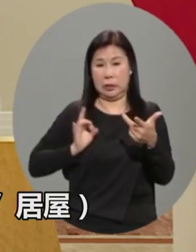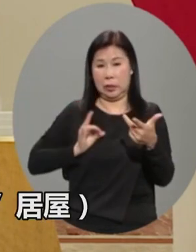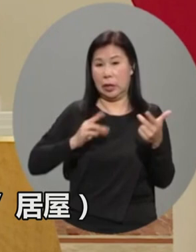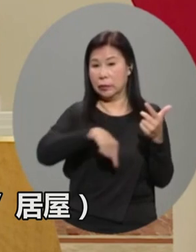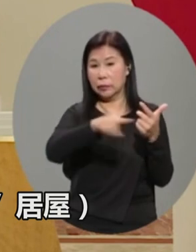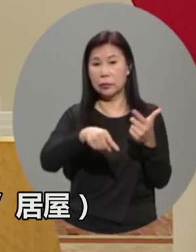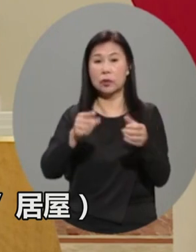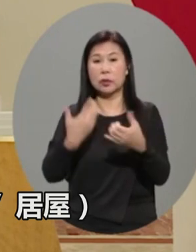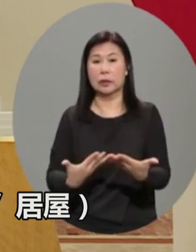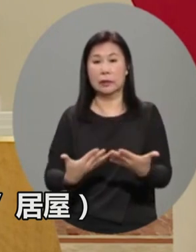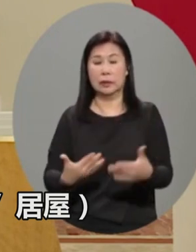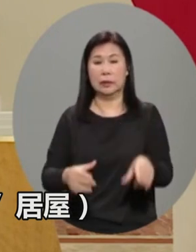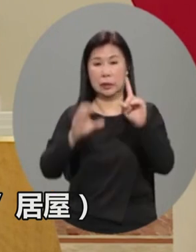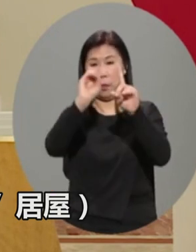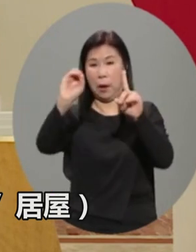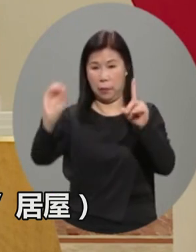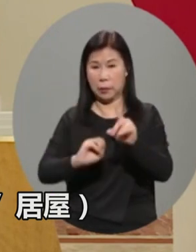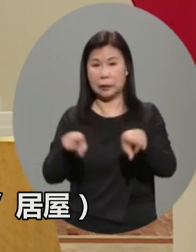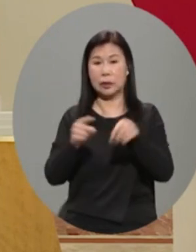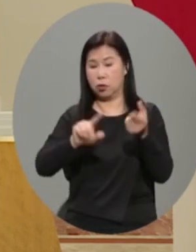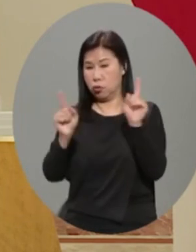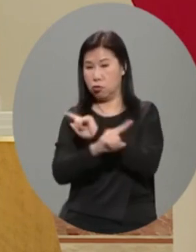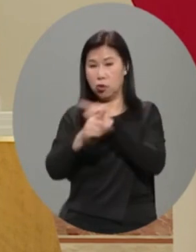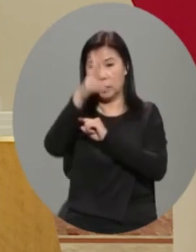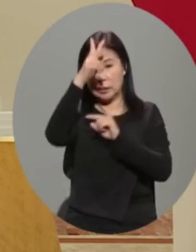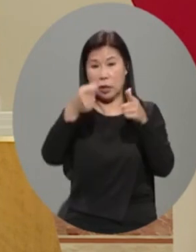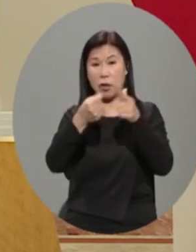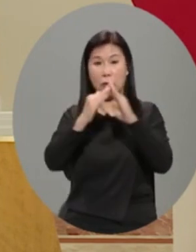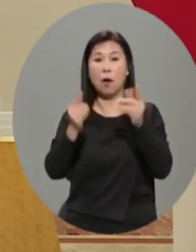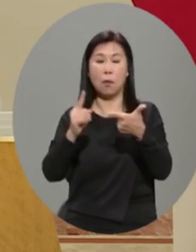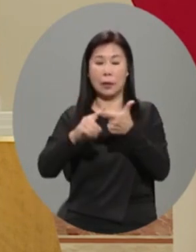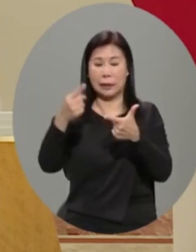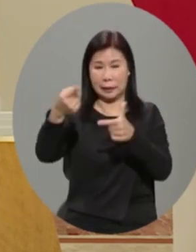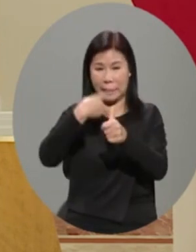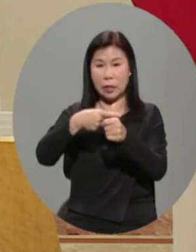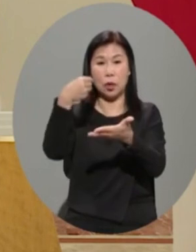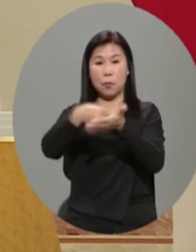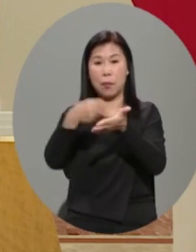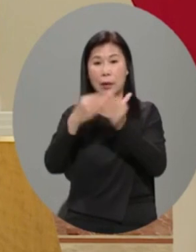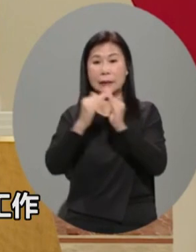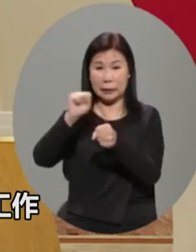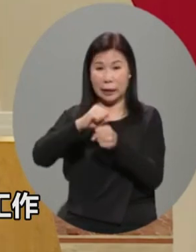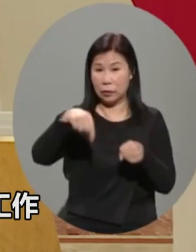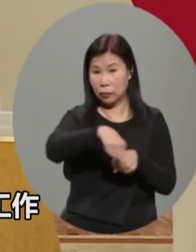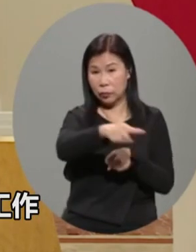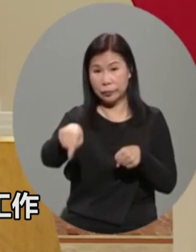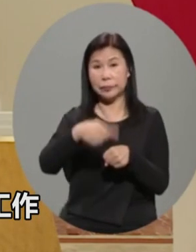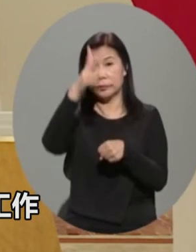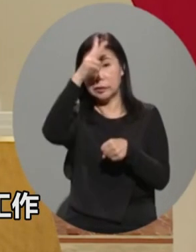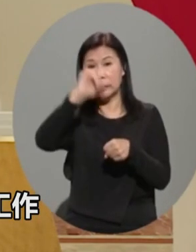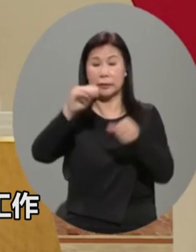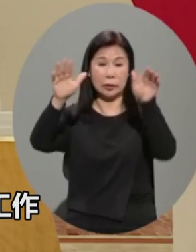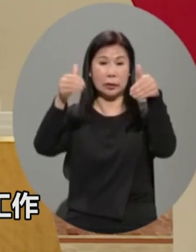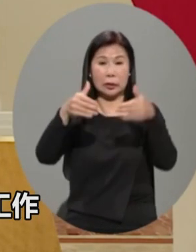地作百分百公營房屋和首置以及相關設施的發展。政府引